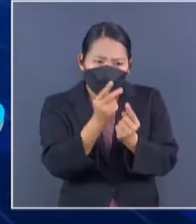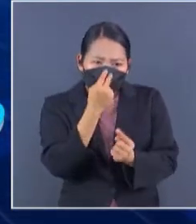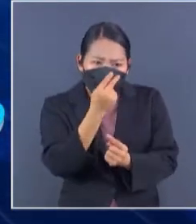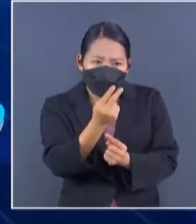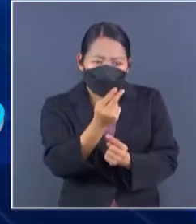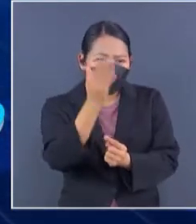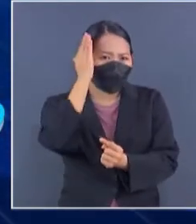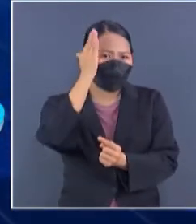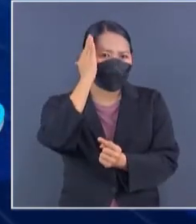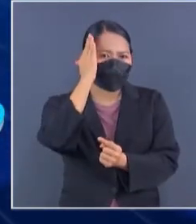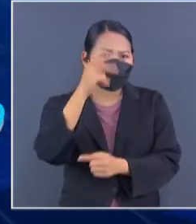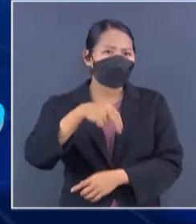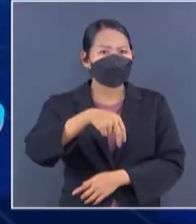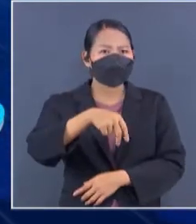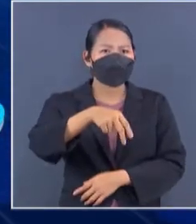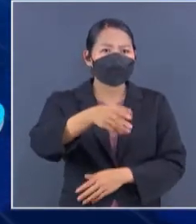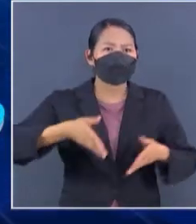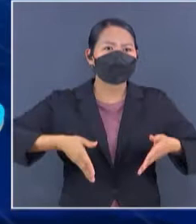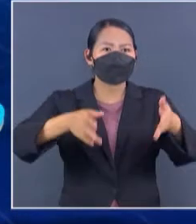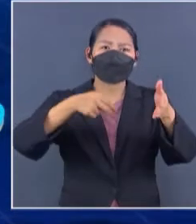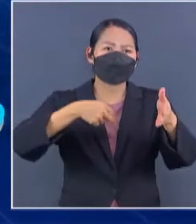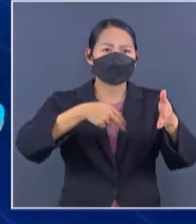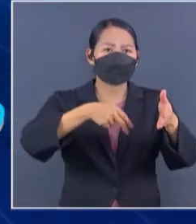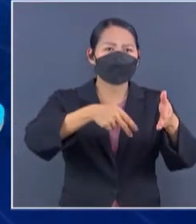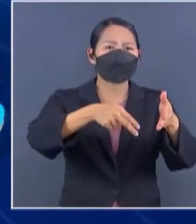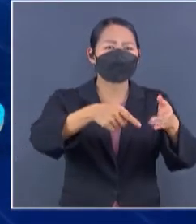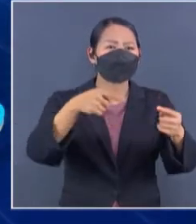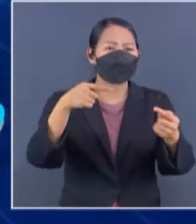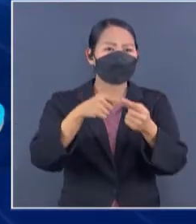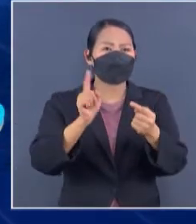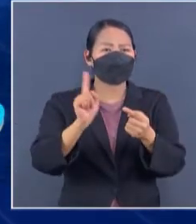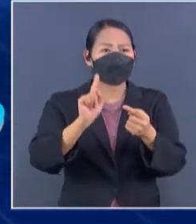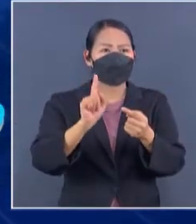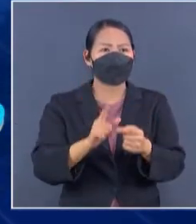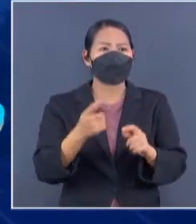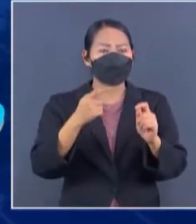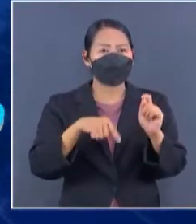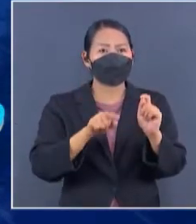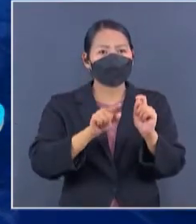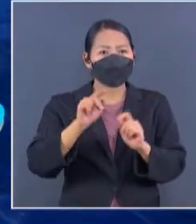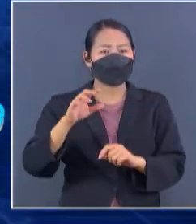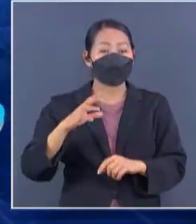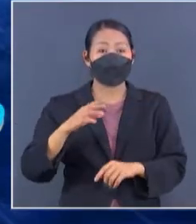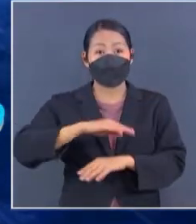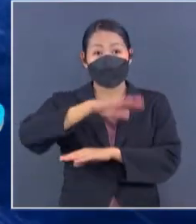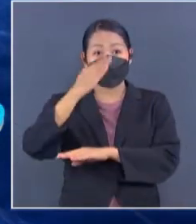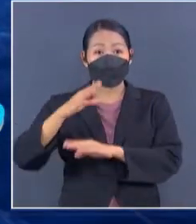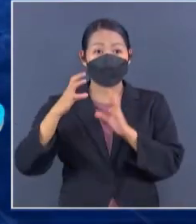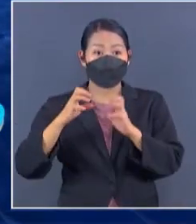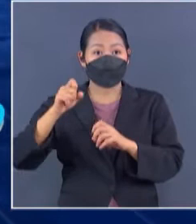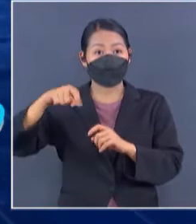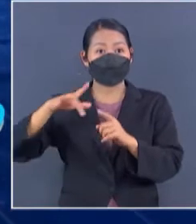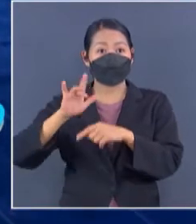นที่ตำบลเขาหินซ้อนท่ามกลางแดดก็ร้อนจัดนะครับนี่ฮะจะเห็นเลยครับว่าเขากำลังเดินก้มหน้าเดินอย่างเดียว